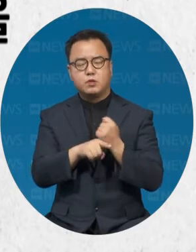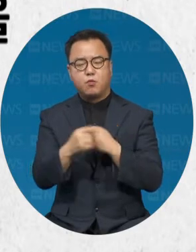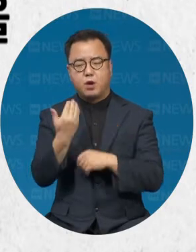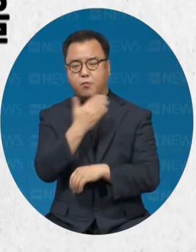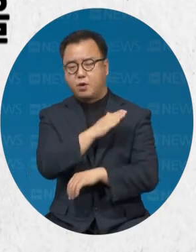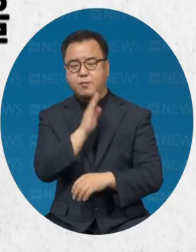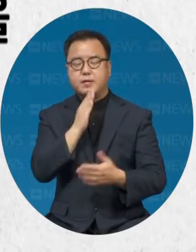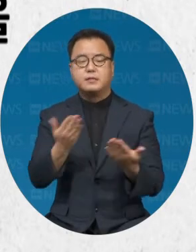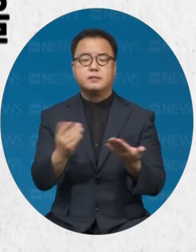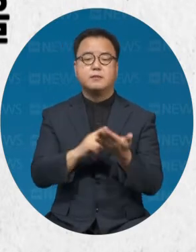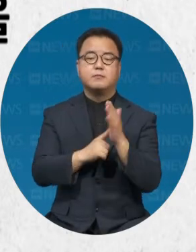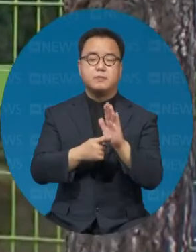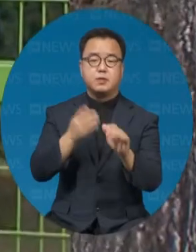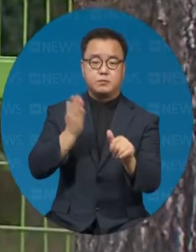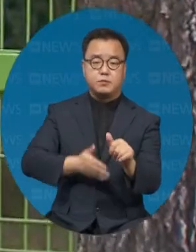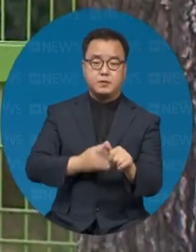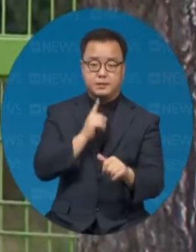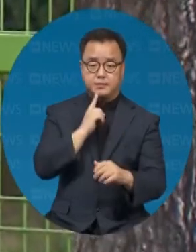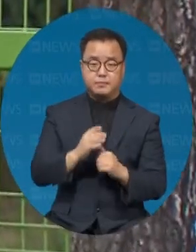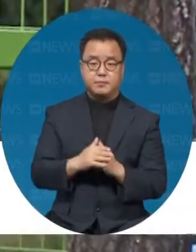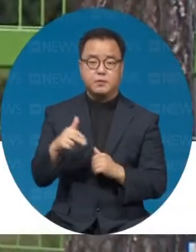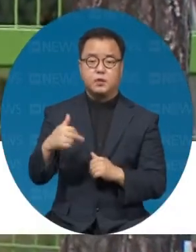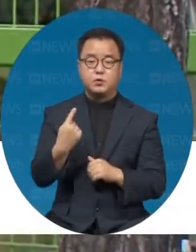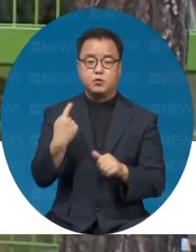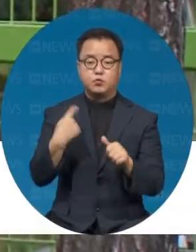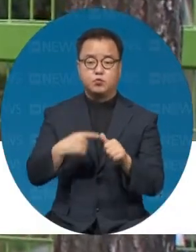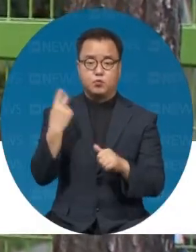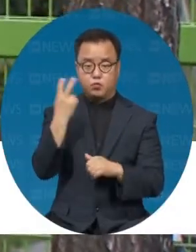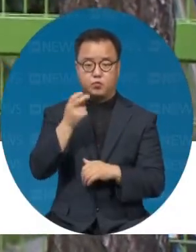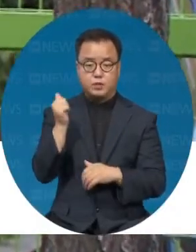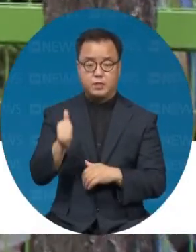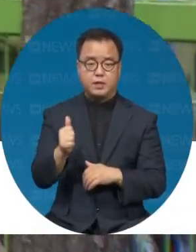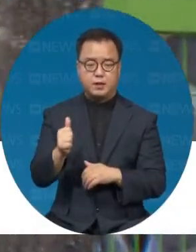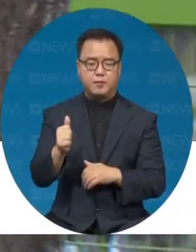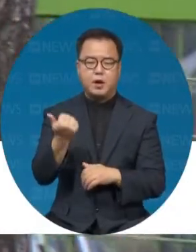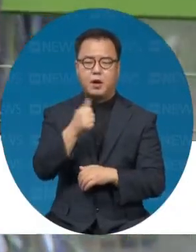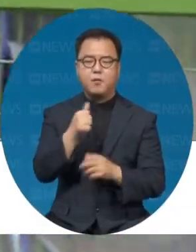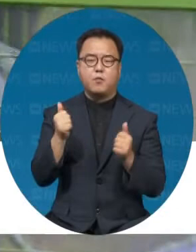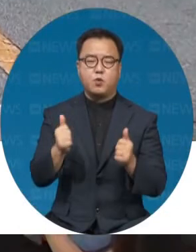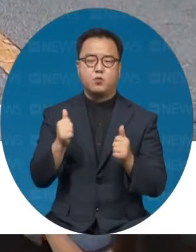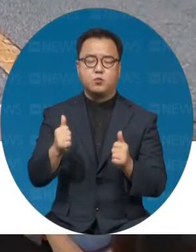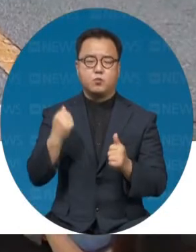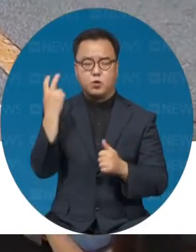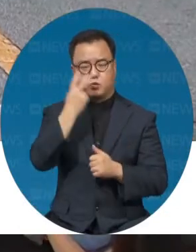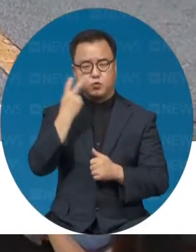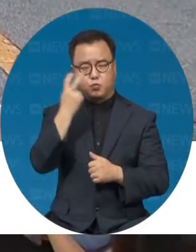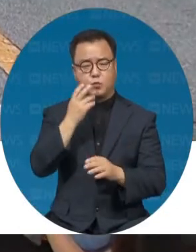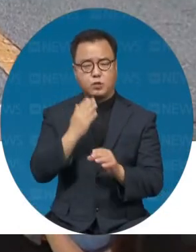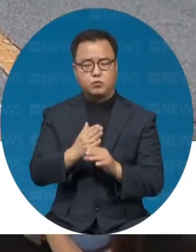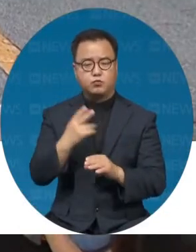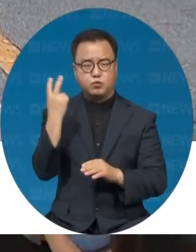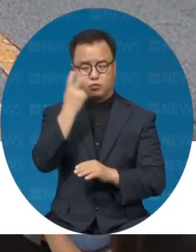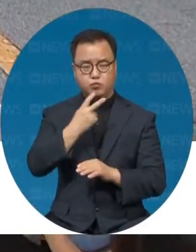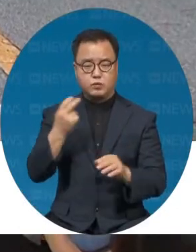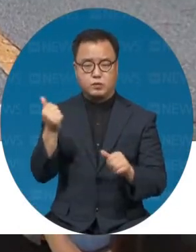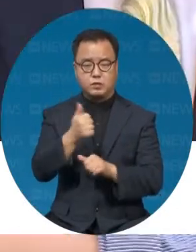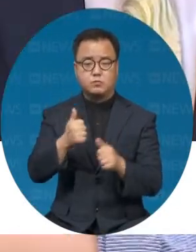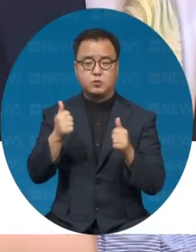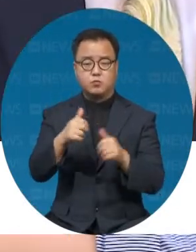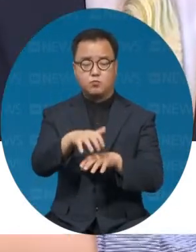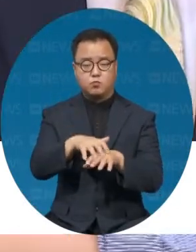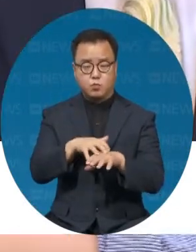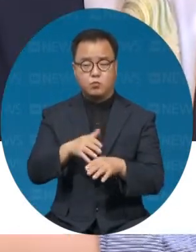기대한다 고 밝혔습니다 조 교육감 측 이제와 변화 서도 검찰 조사 과정에 수 사시미 연애 소집을 요청하는 등